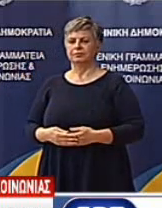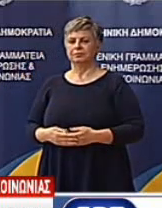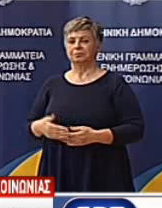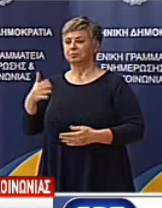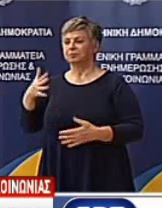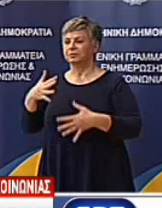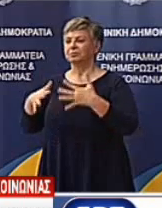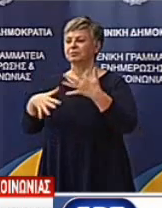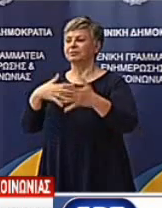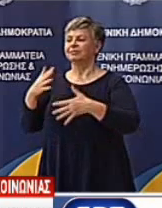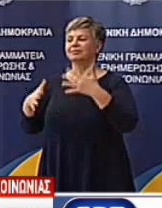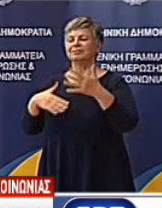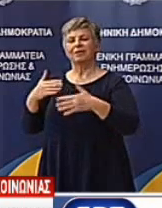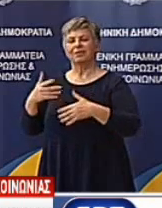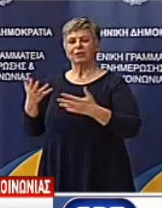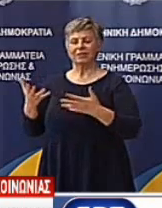συγγνώμη. Συγγνώμη.